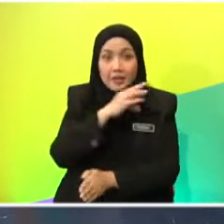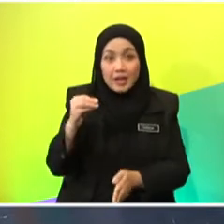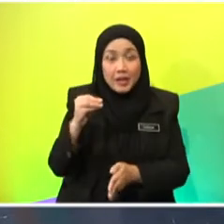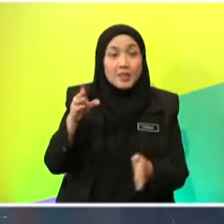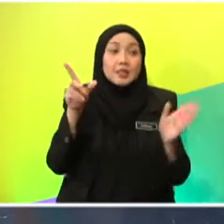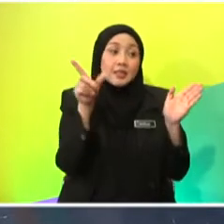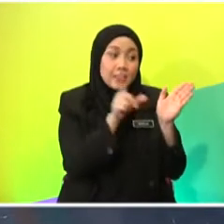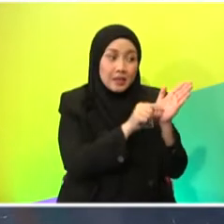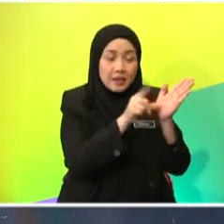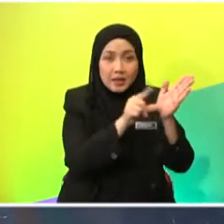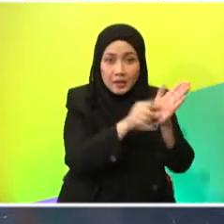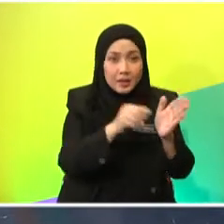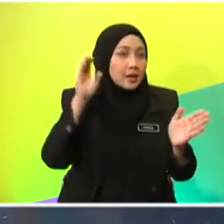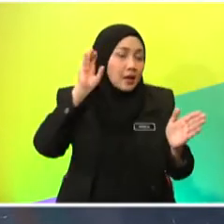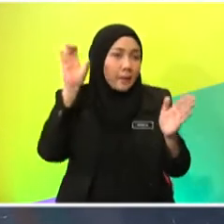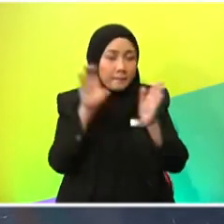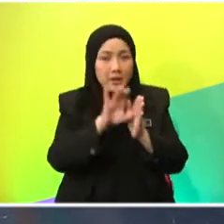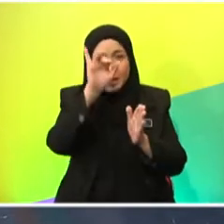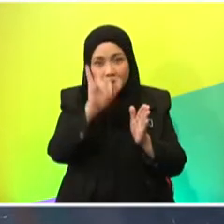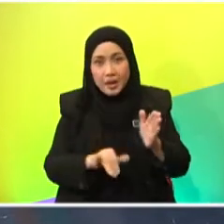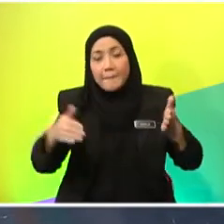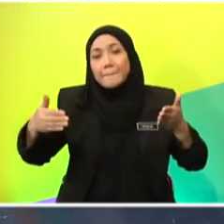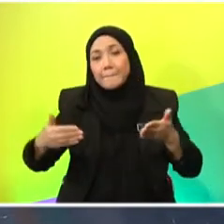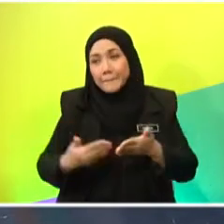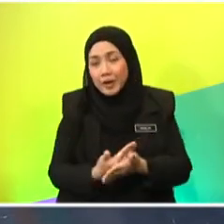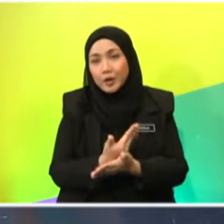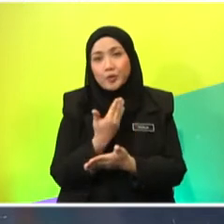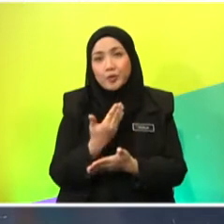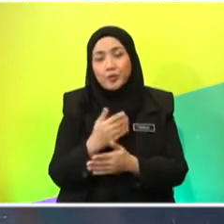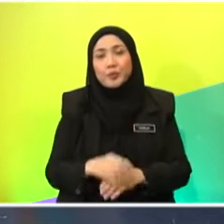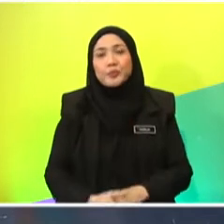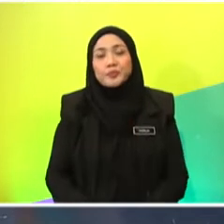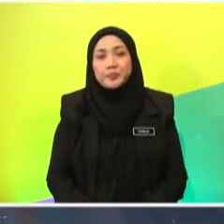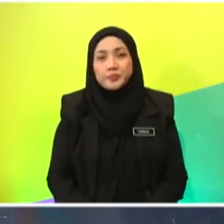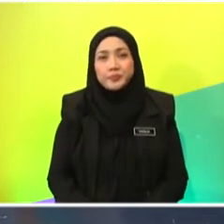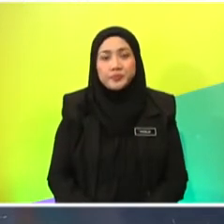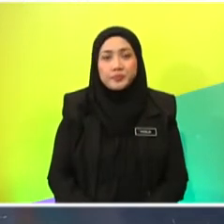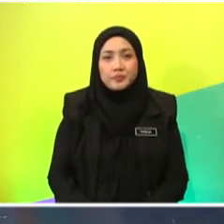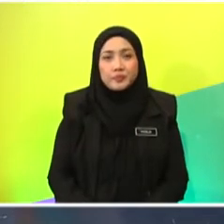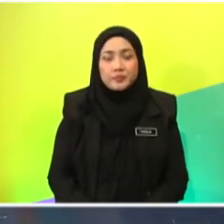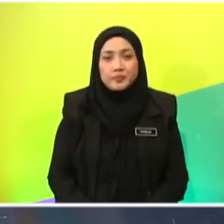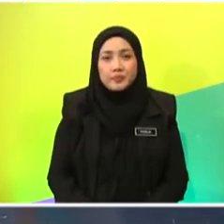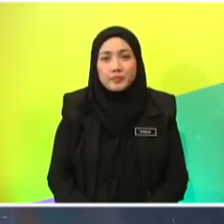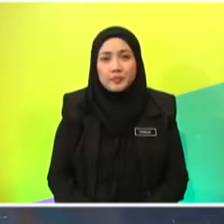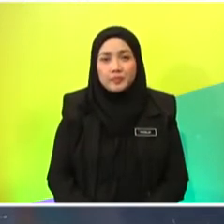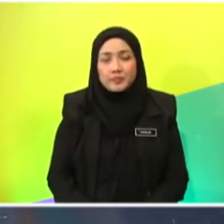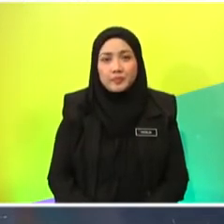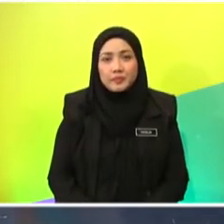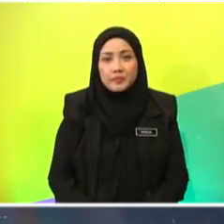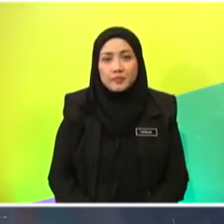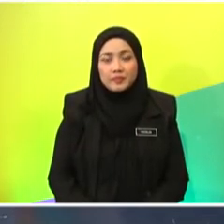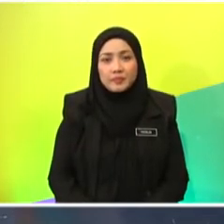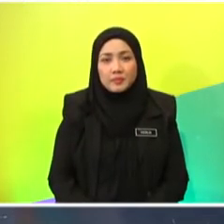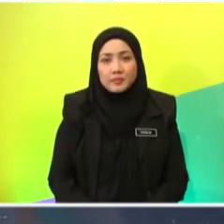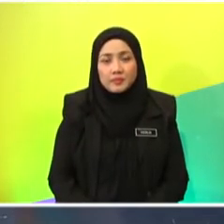lekatkan juga dibuatnya juga sama-sama ataupun tak sama baik deh sampai